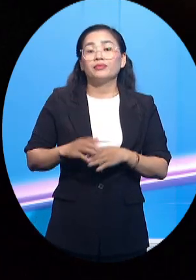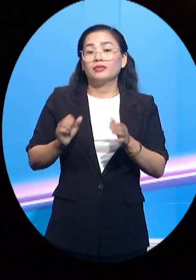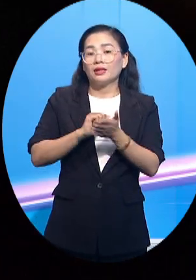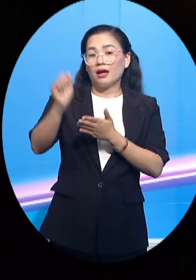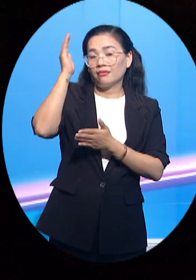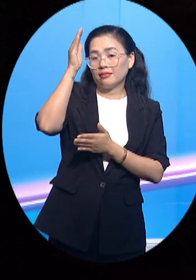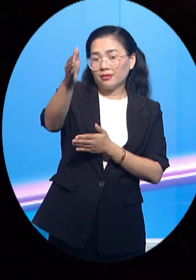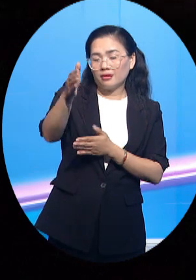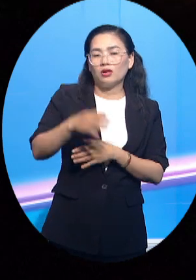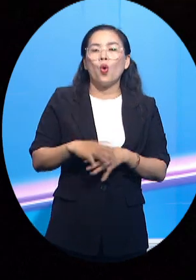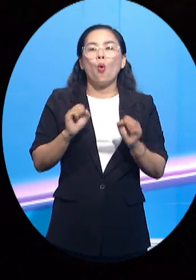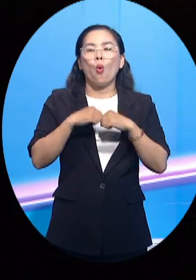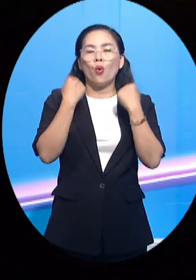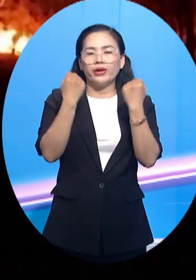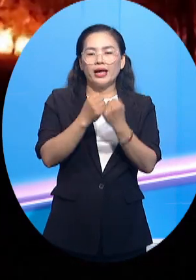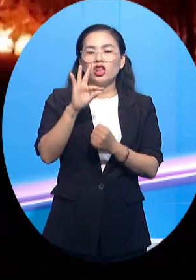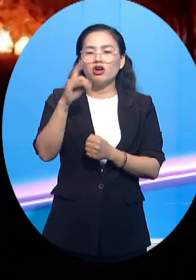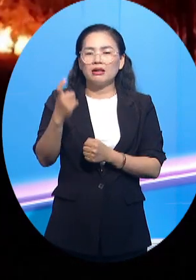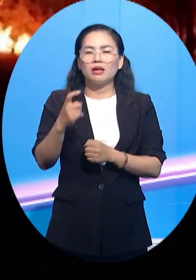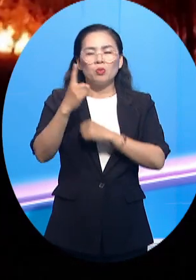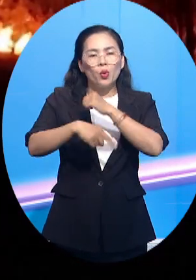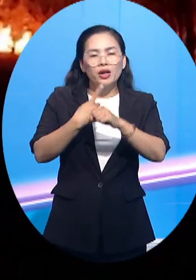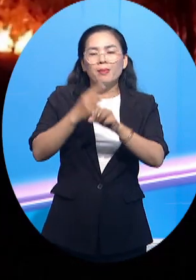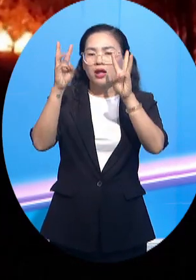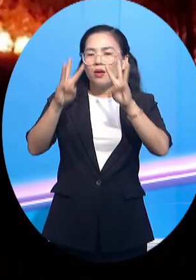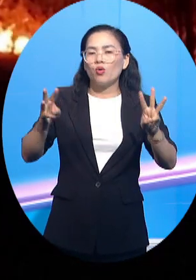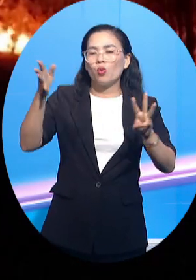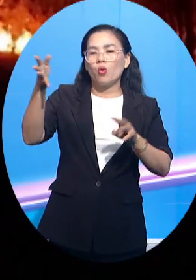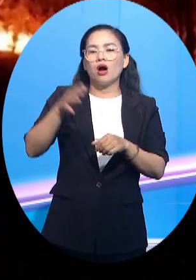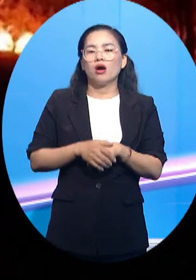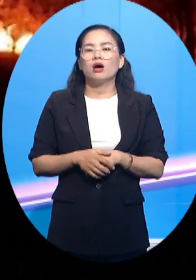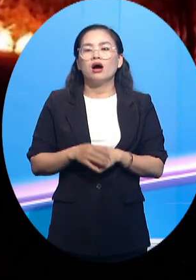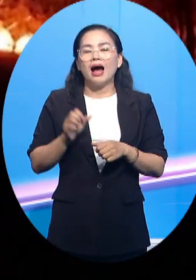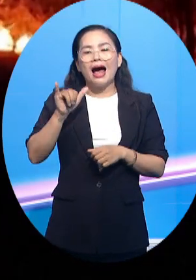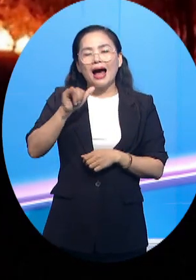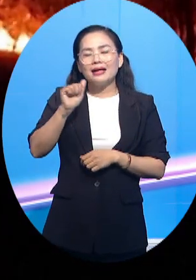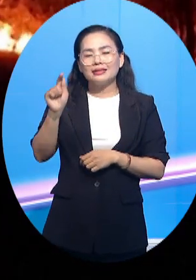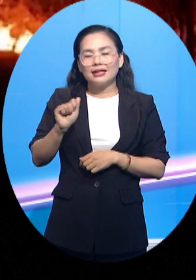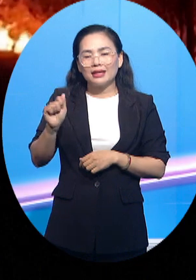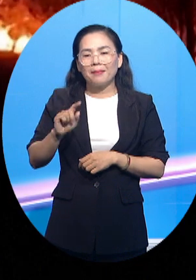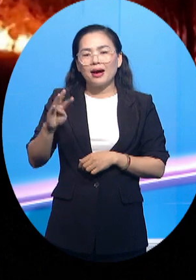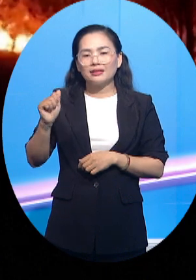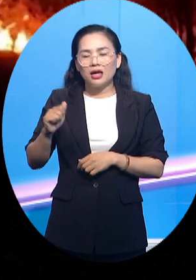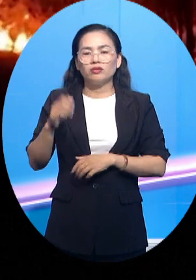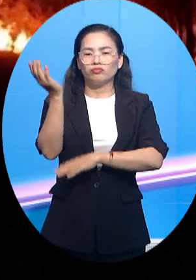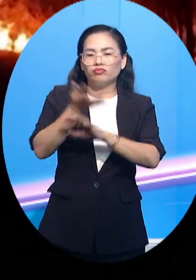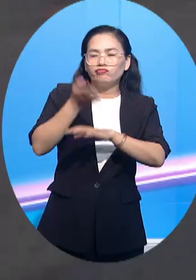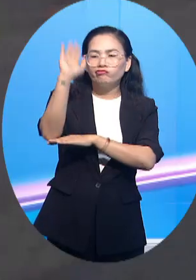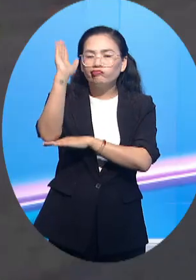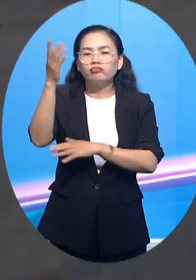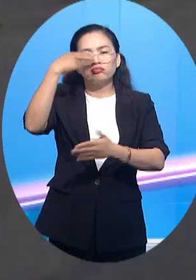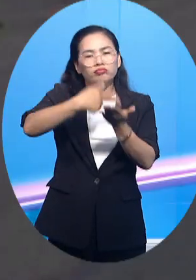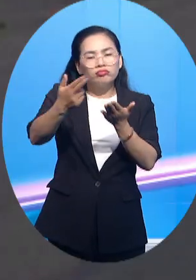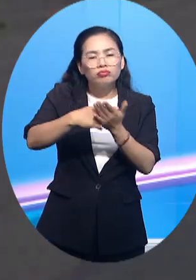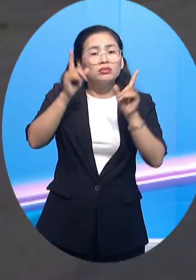hội nghị thượng đỉnh thường niên về khí hậu của Liên Hiệp Quốc sẽ diễn ra tại Baku azerbaijan đại diện các nước sẽ phải xây dựng kế